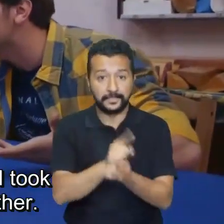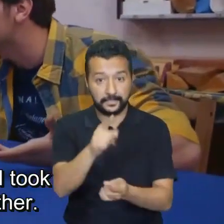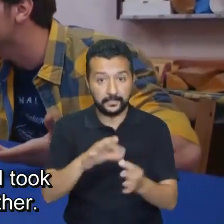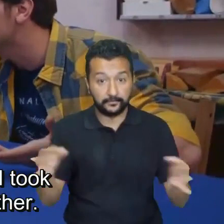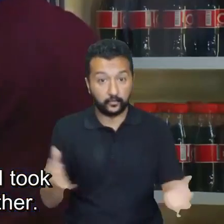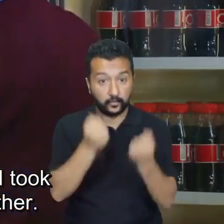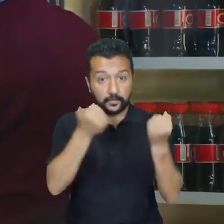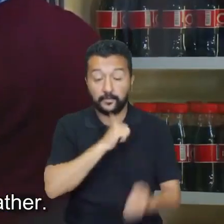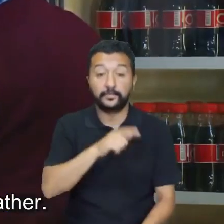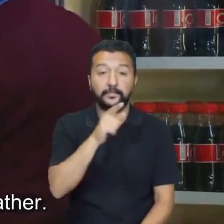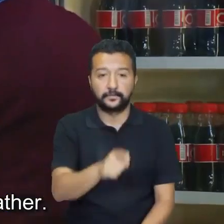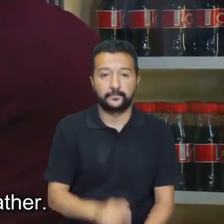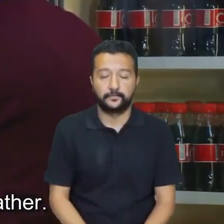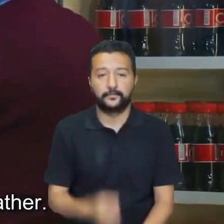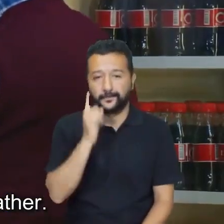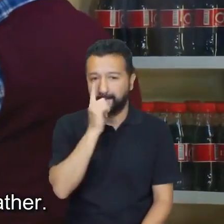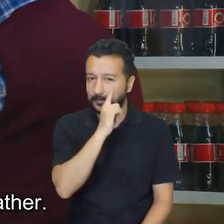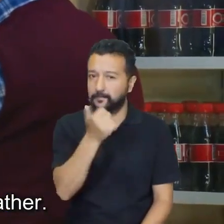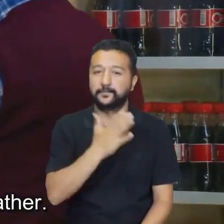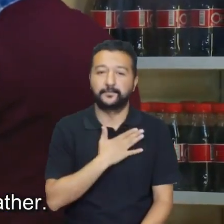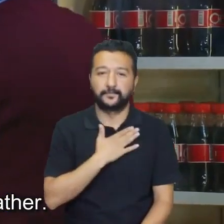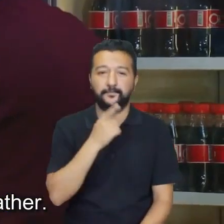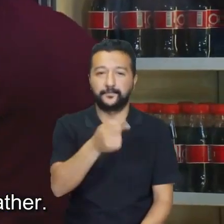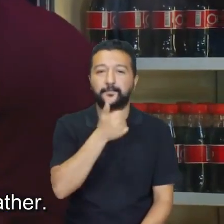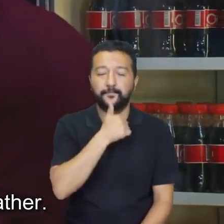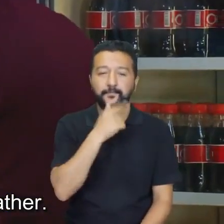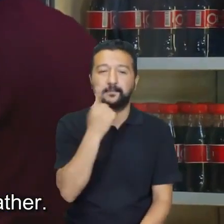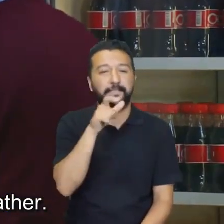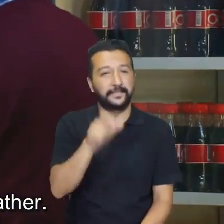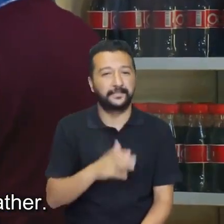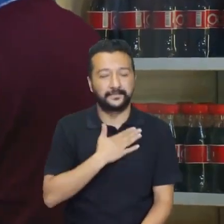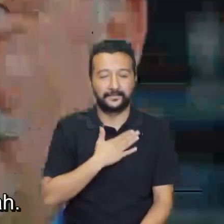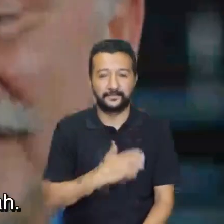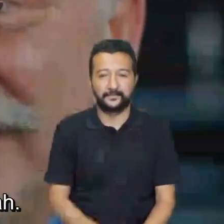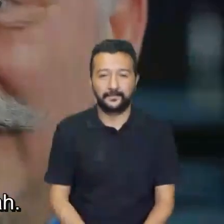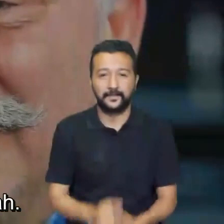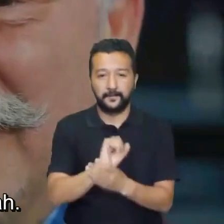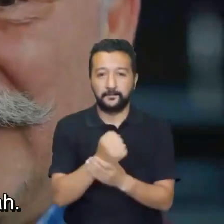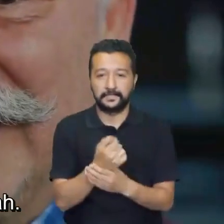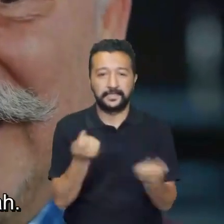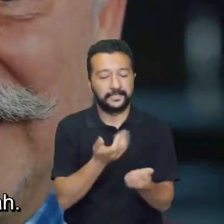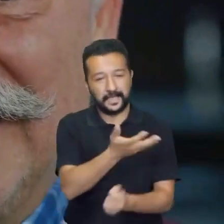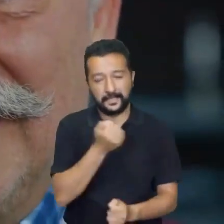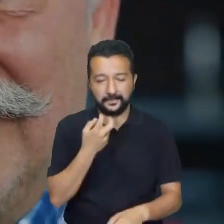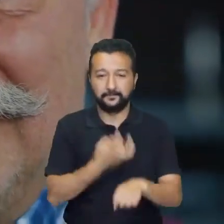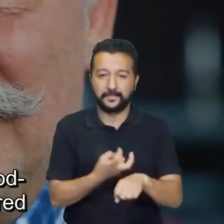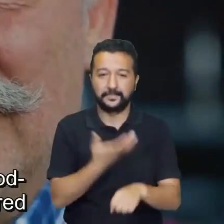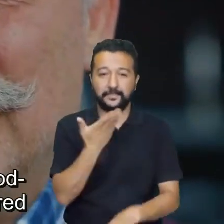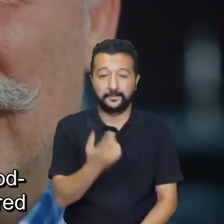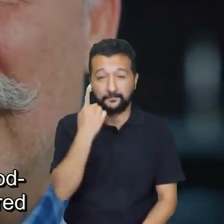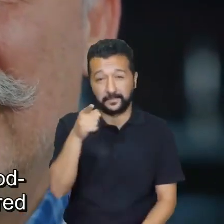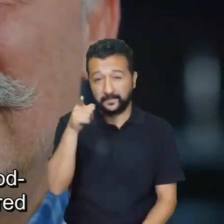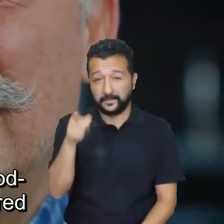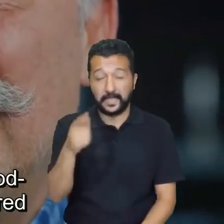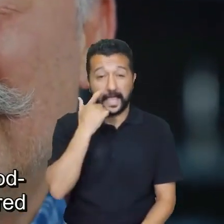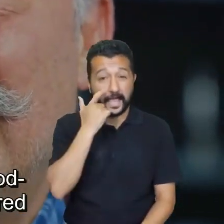ipten aldım Halit abi. Ahu gözlüm benim. Babasının bir tanesi. mesleğini aldı maşallah. Bir de